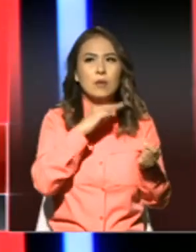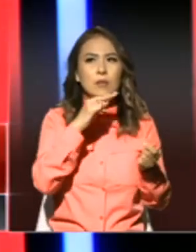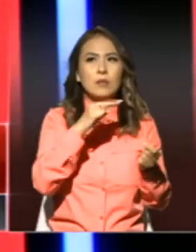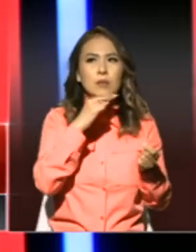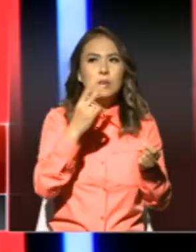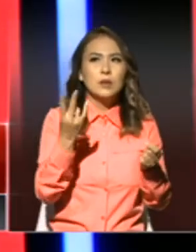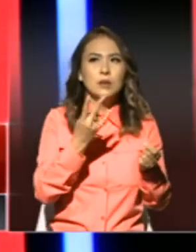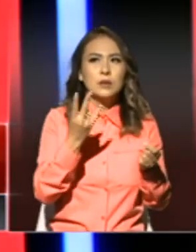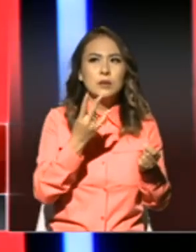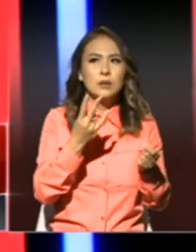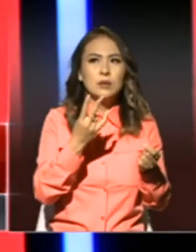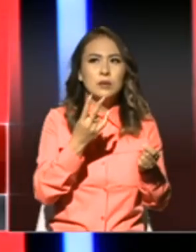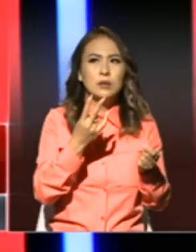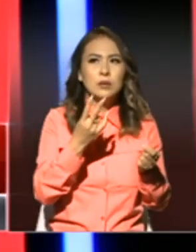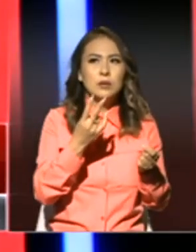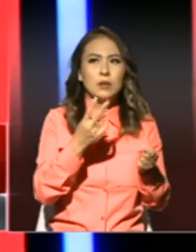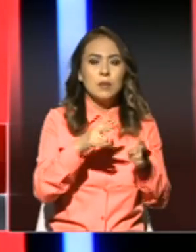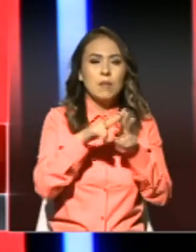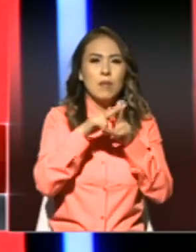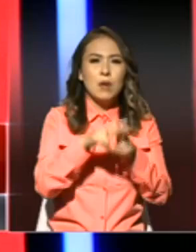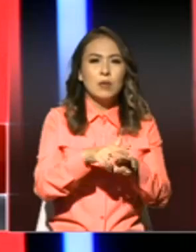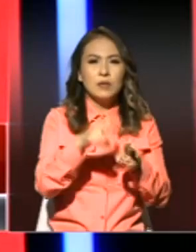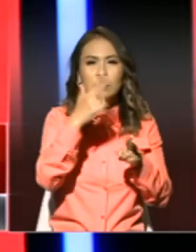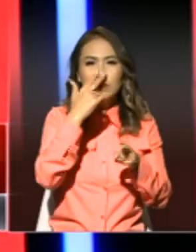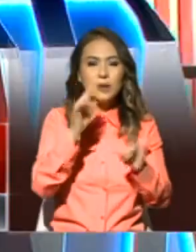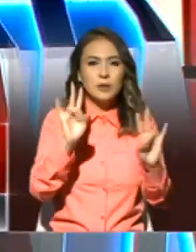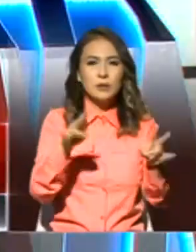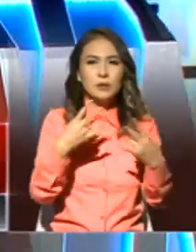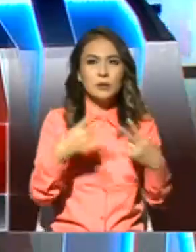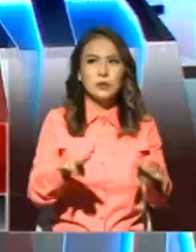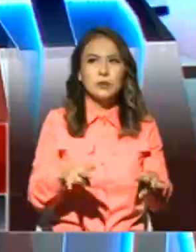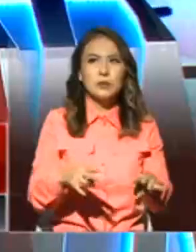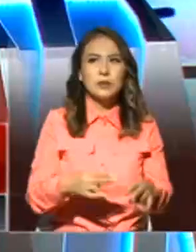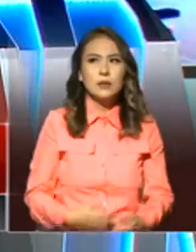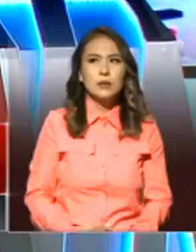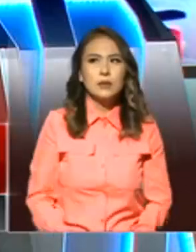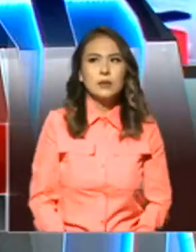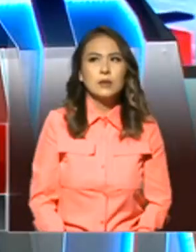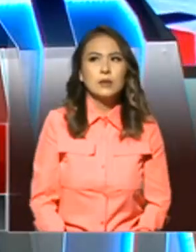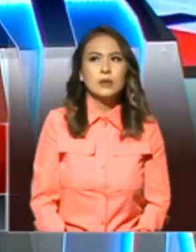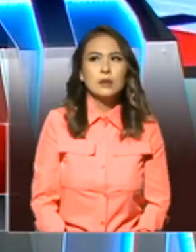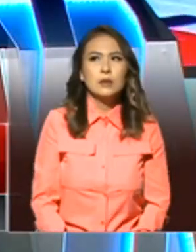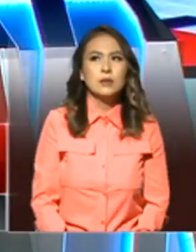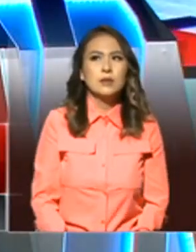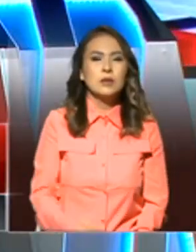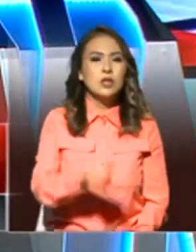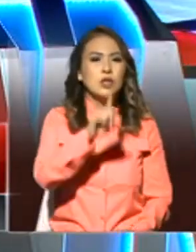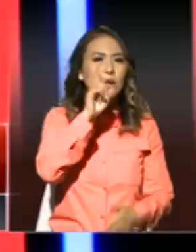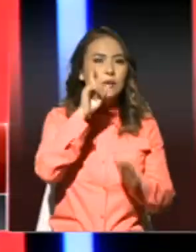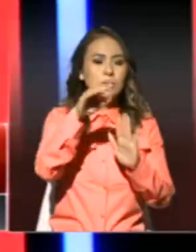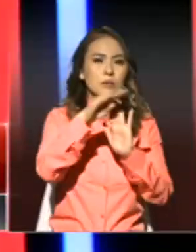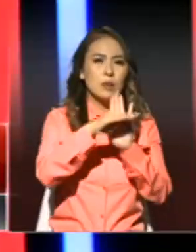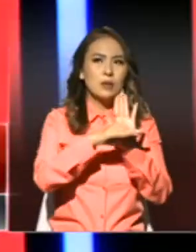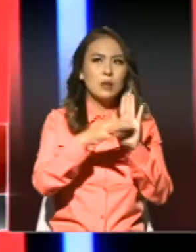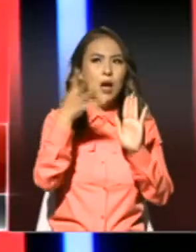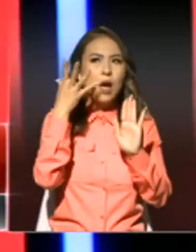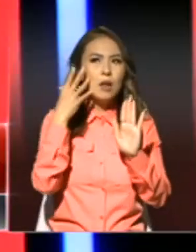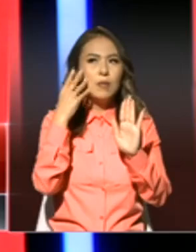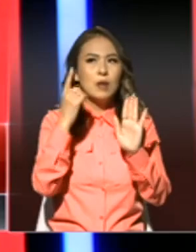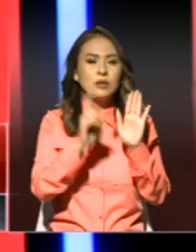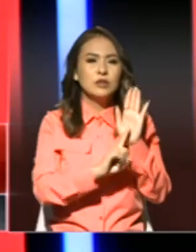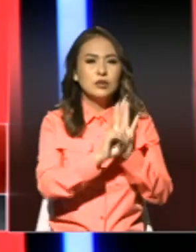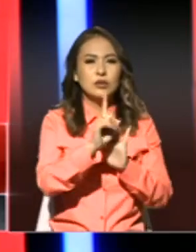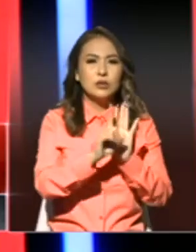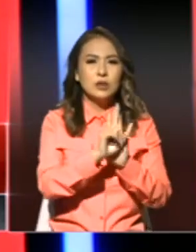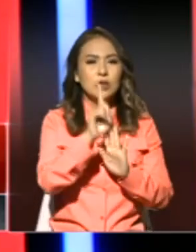біз масылдыққа үйретпейікші. Азаматтарымызды. Бір ғана айтып кетейінші, осы жастар бағдарламалары Алматы жастарынан басталды ғой.